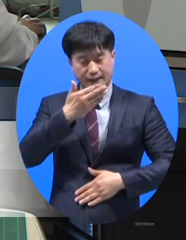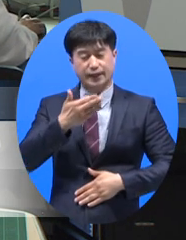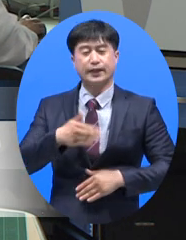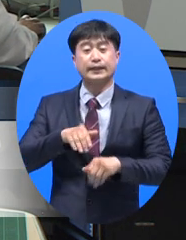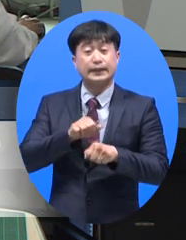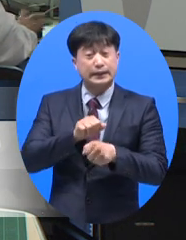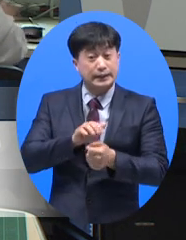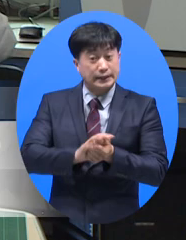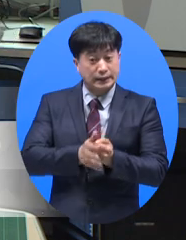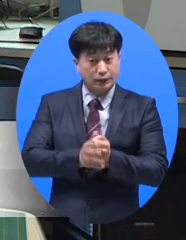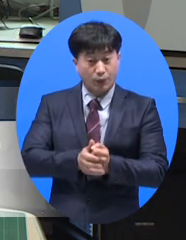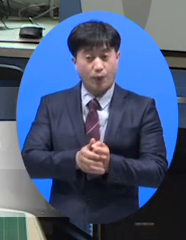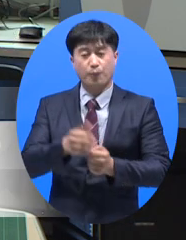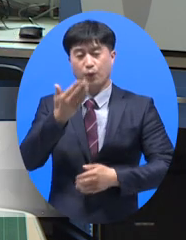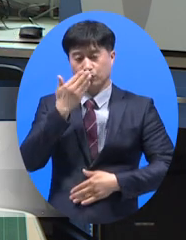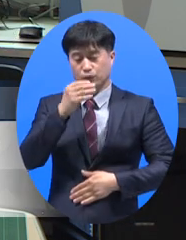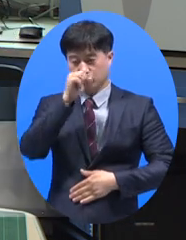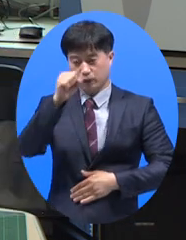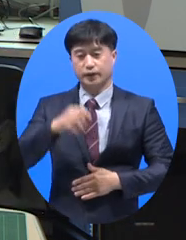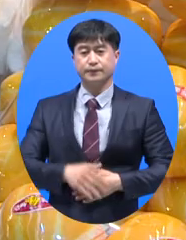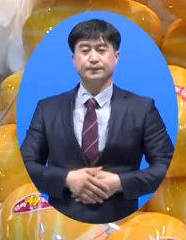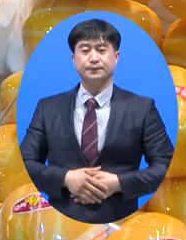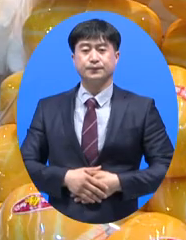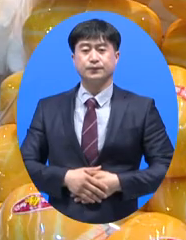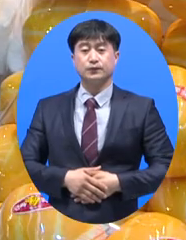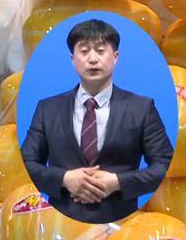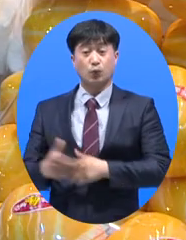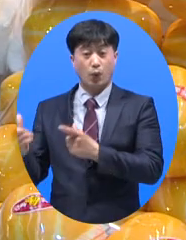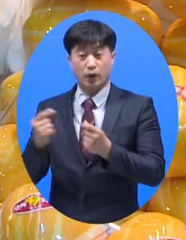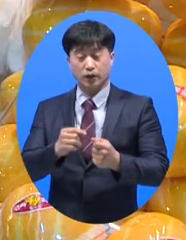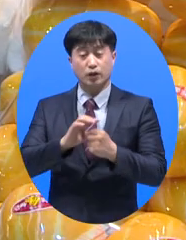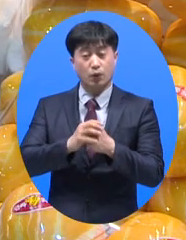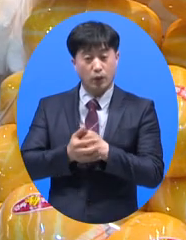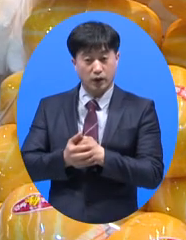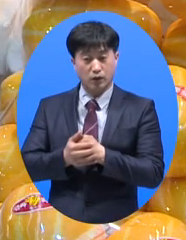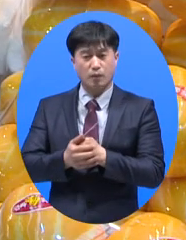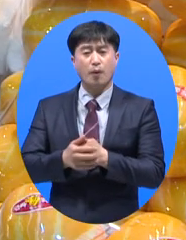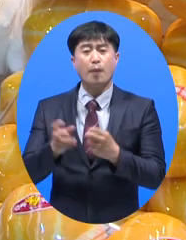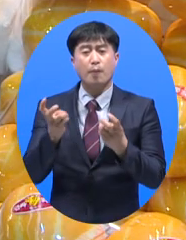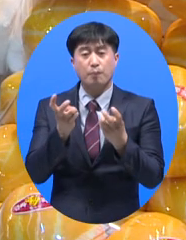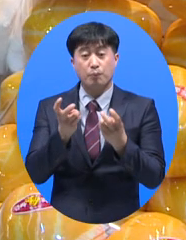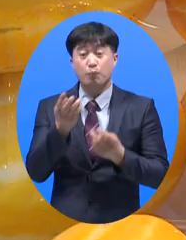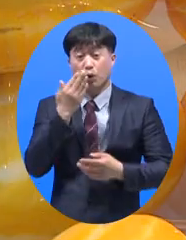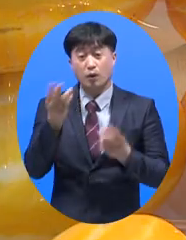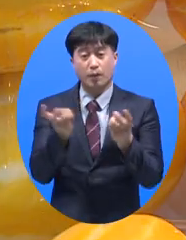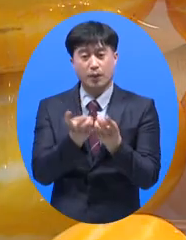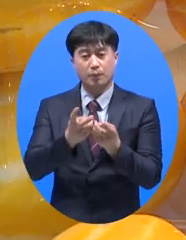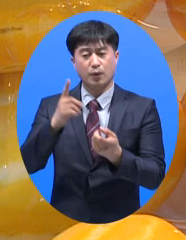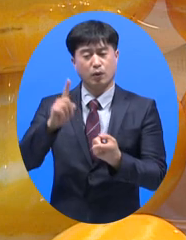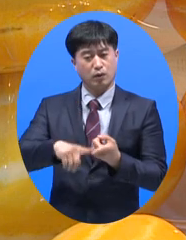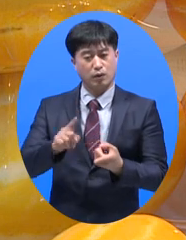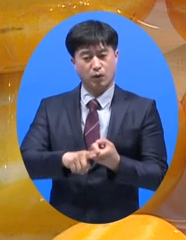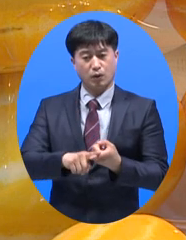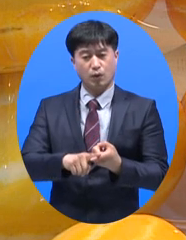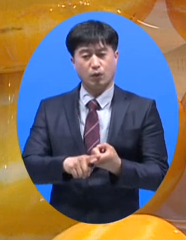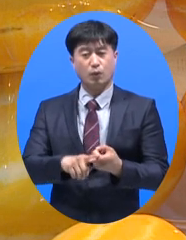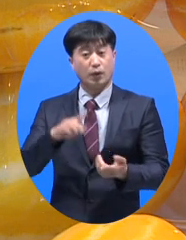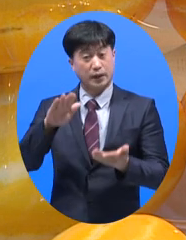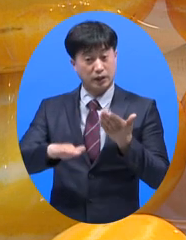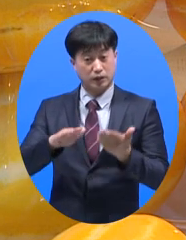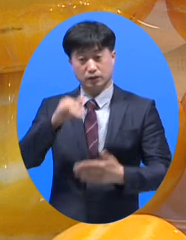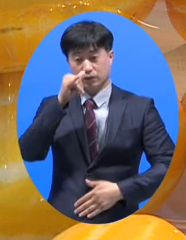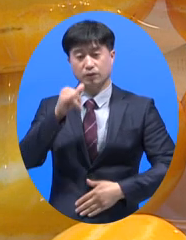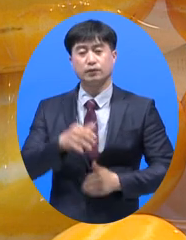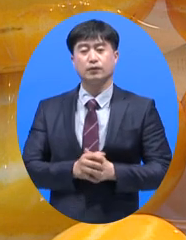세척 후 과일 그대로 섭취할 것을 권장합니다. 똑같은 과일이라도 어떻게 먹느냐에 따라 달라지는